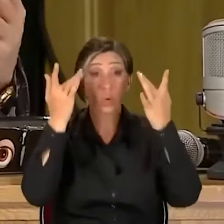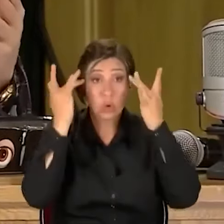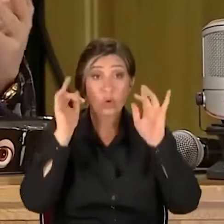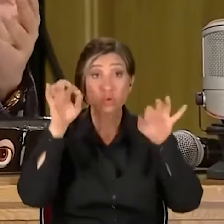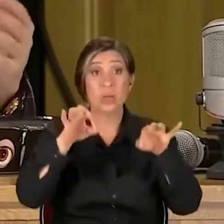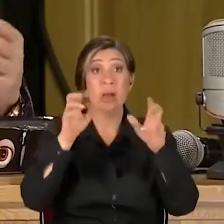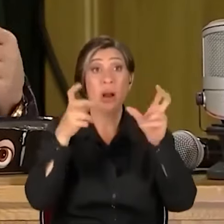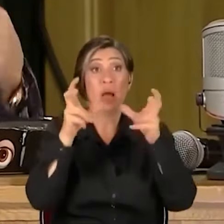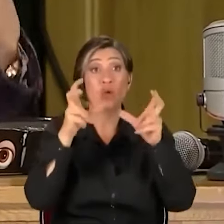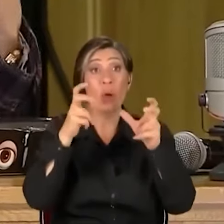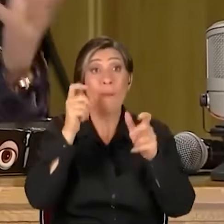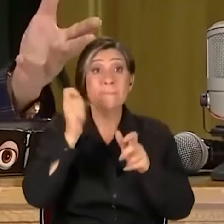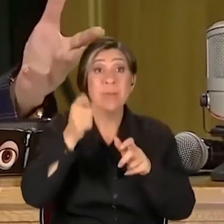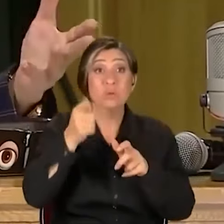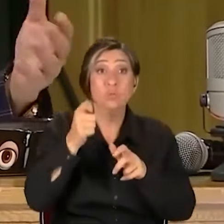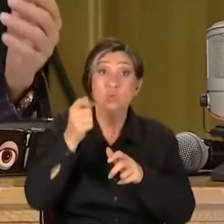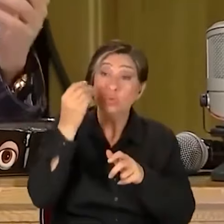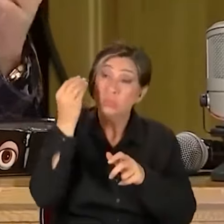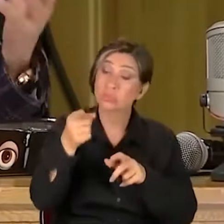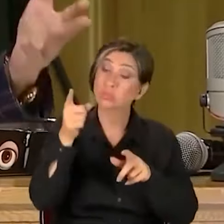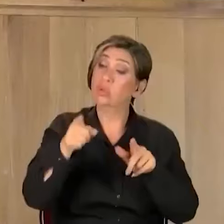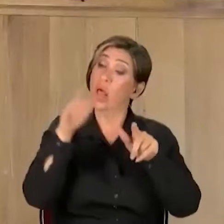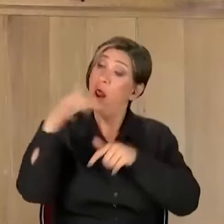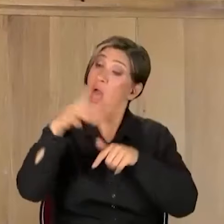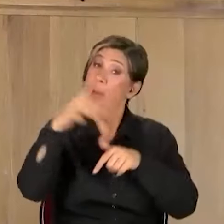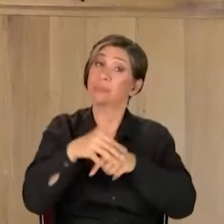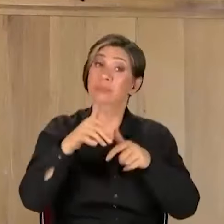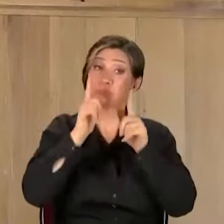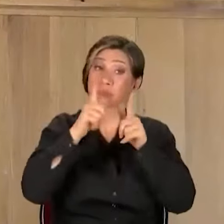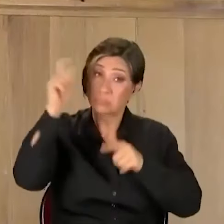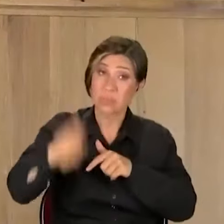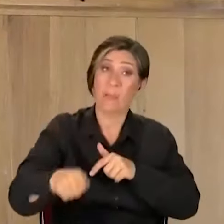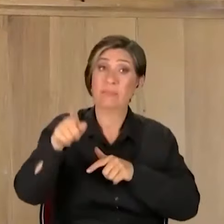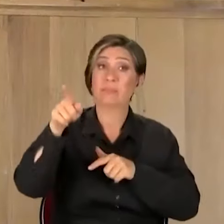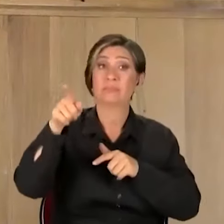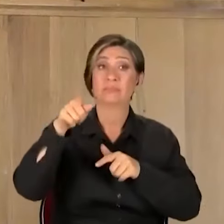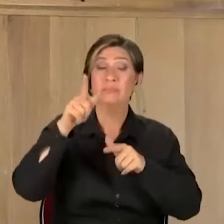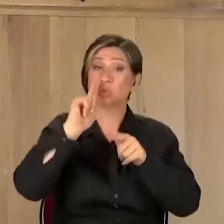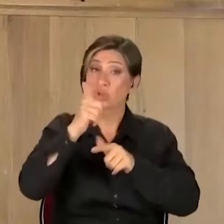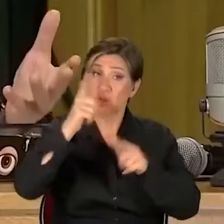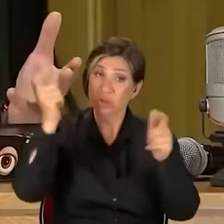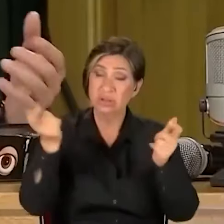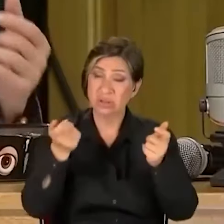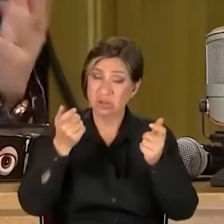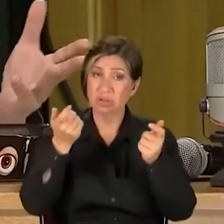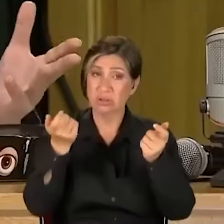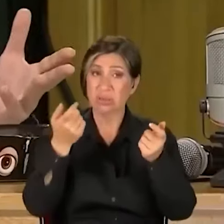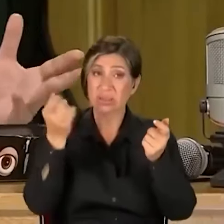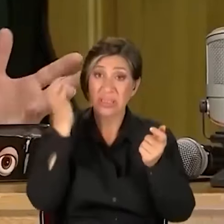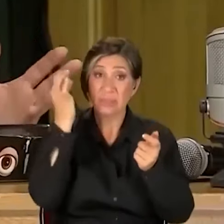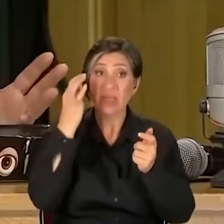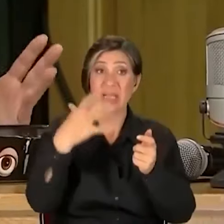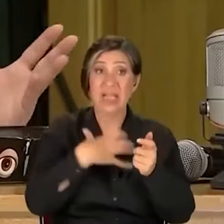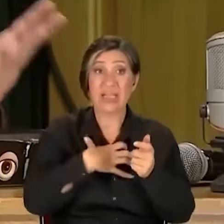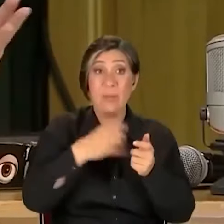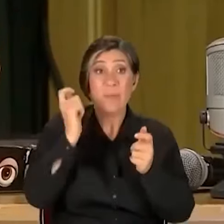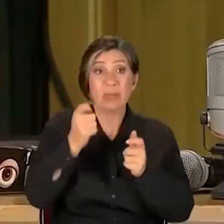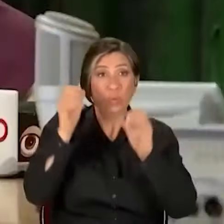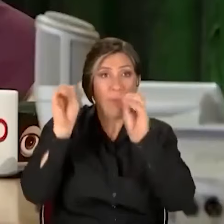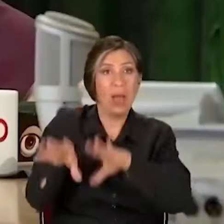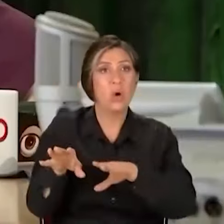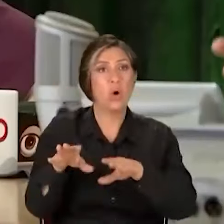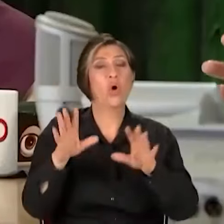kültür şu anda radyoları mecbur bırakıyor. Türkiye'nin çok önemli radyolarını kendilerini çalmaya, dinlenebilmek için kendilerini çalmaya